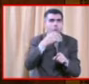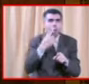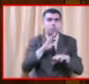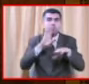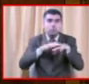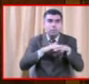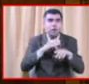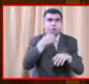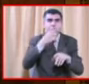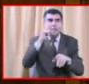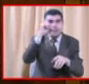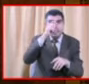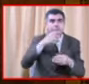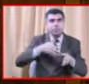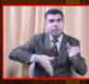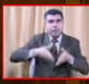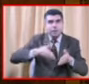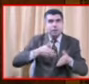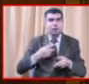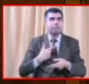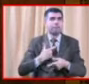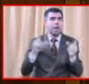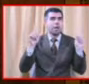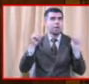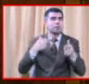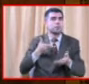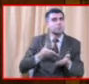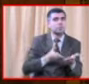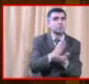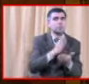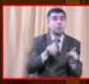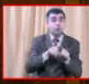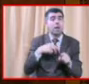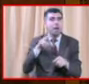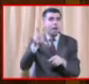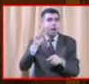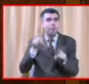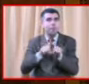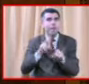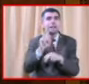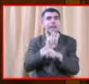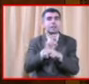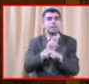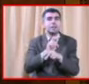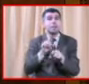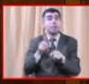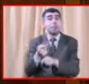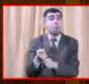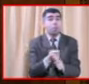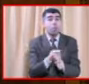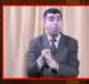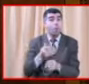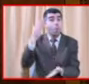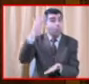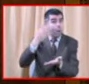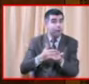الاعتبار. وراكم كتعرفوا النتيجه من بعد، واحد الطاكسي كان دخلوا الناس الوقايه المدنيه باش